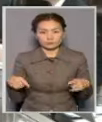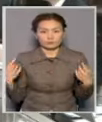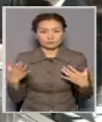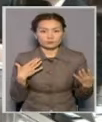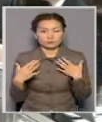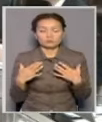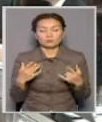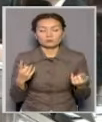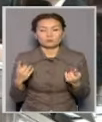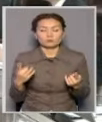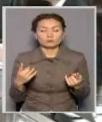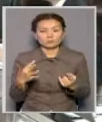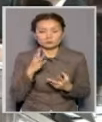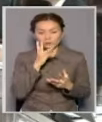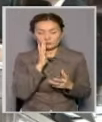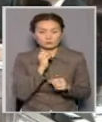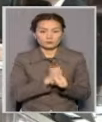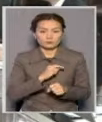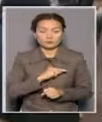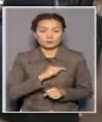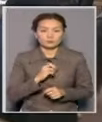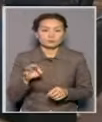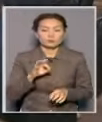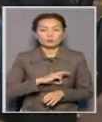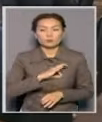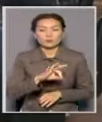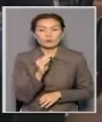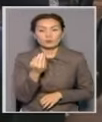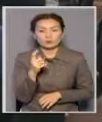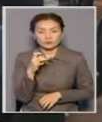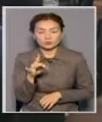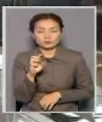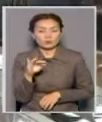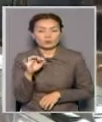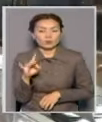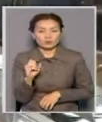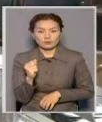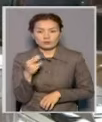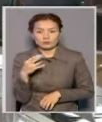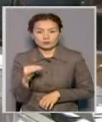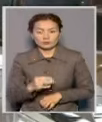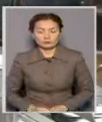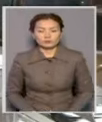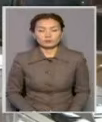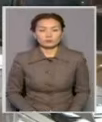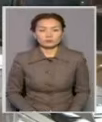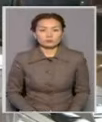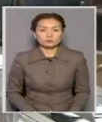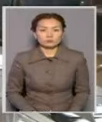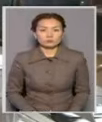взаимодействие с крупнейшей мировой фармацевтической индустрии fazer bayer sanofi окон и land телеканала